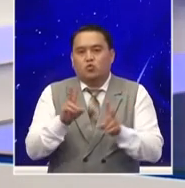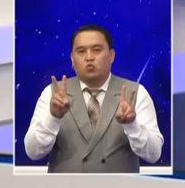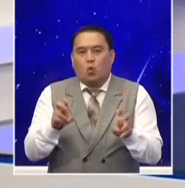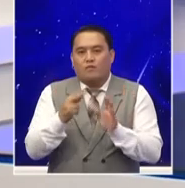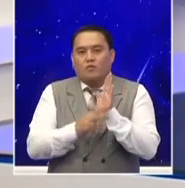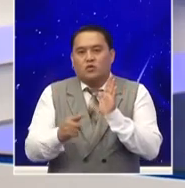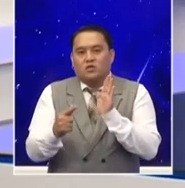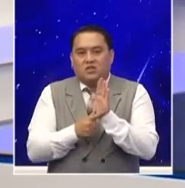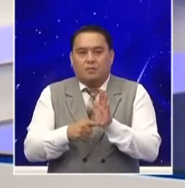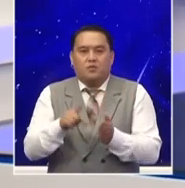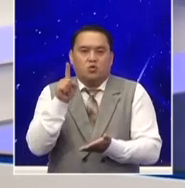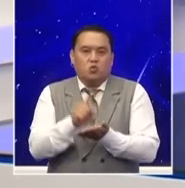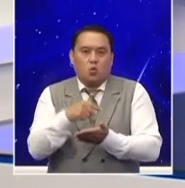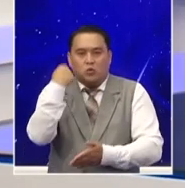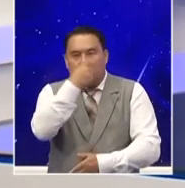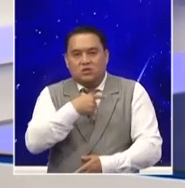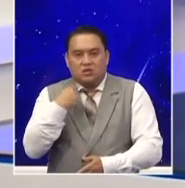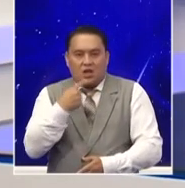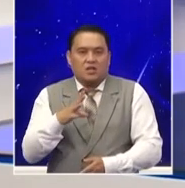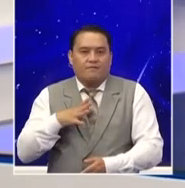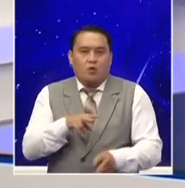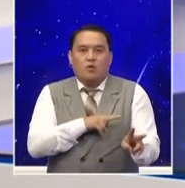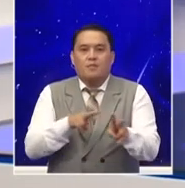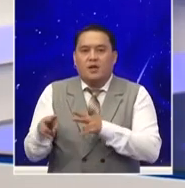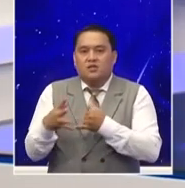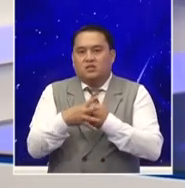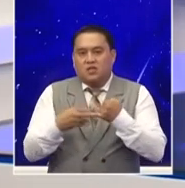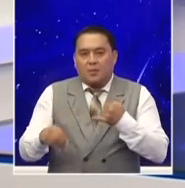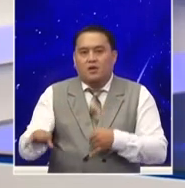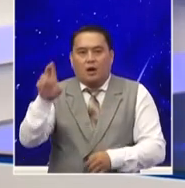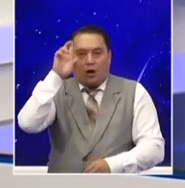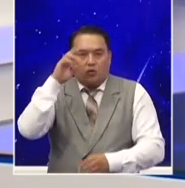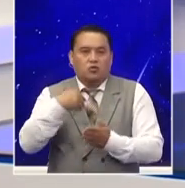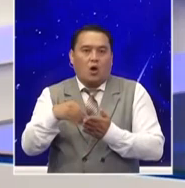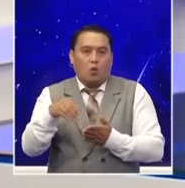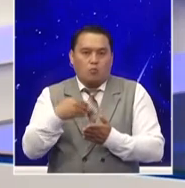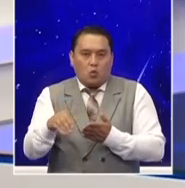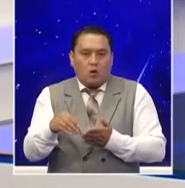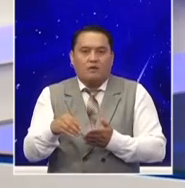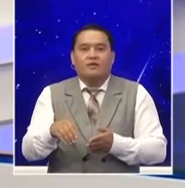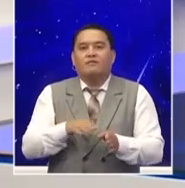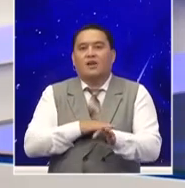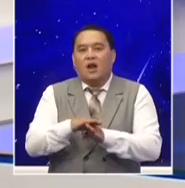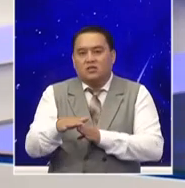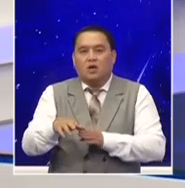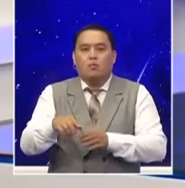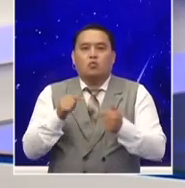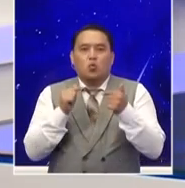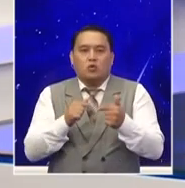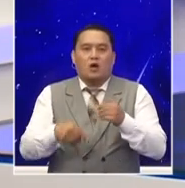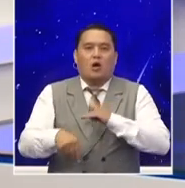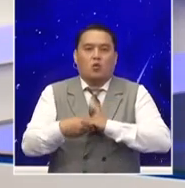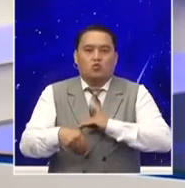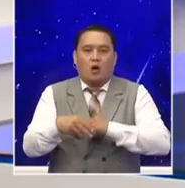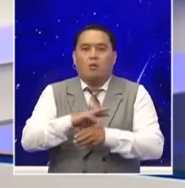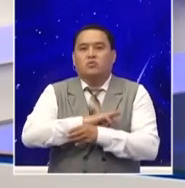привлечено 87 должностных лиц. Результаты мониторинга в сфере земельных отношений и государственных закупок, а также реализация антикоррупционных мер